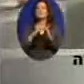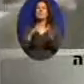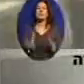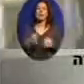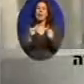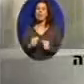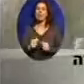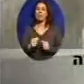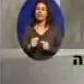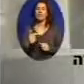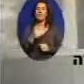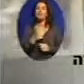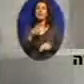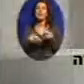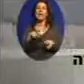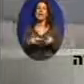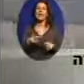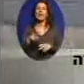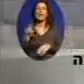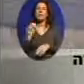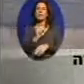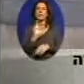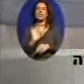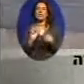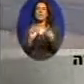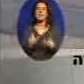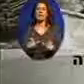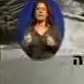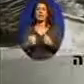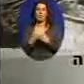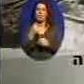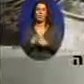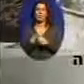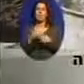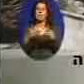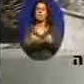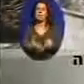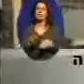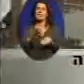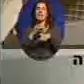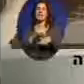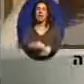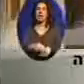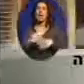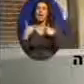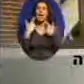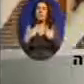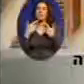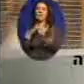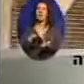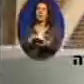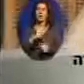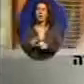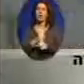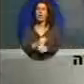מטפל בנושא המניעה, מניעת תאונות עבודה, על ידי הדרכה, הנחיה, הסברה למקומות העבודה,